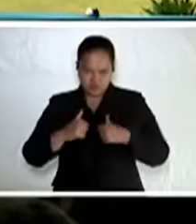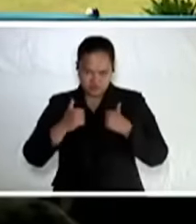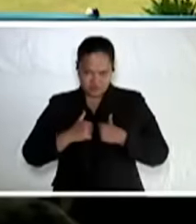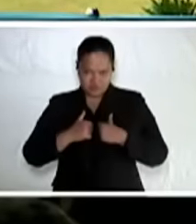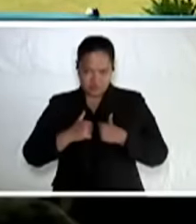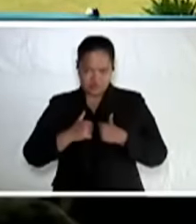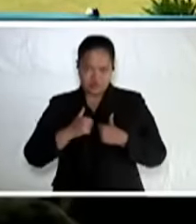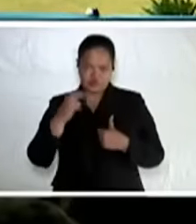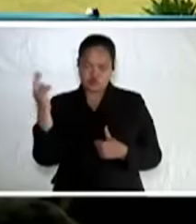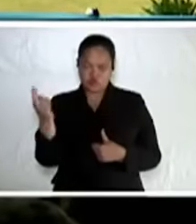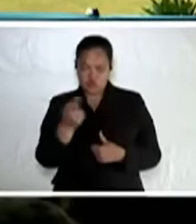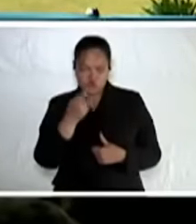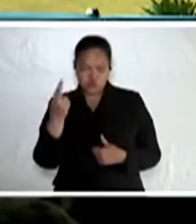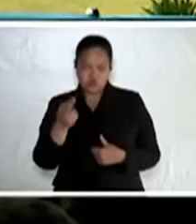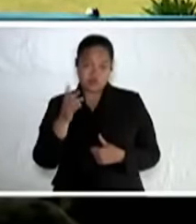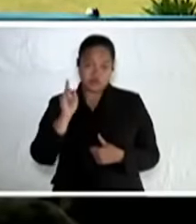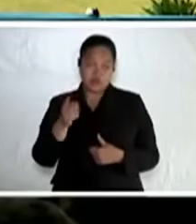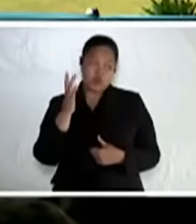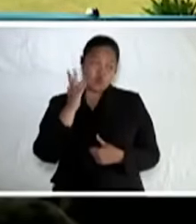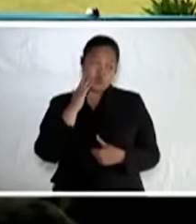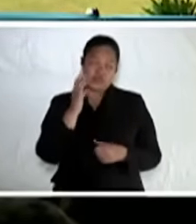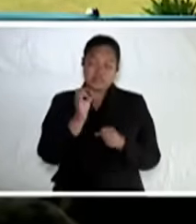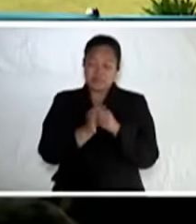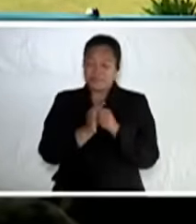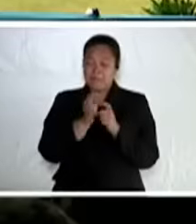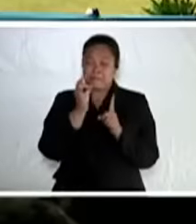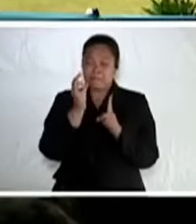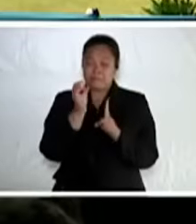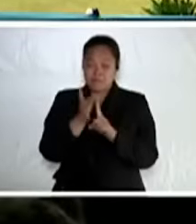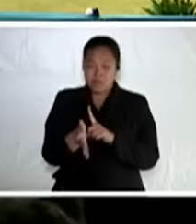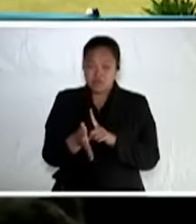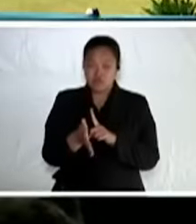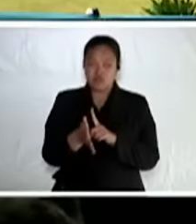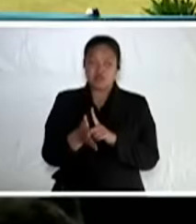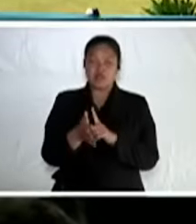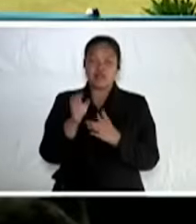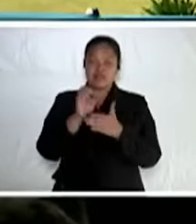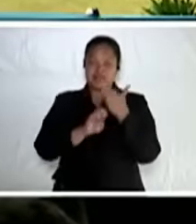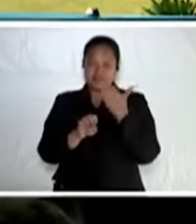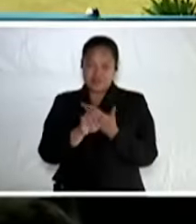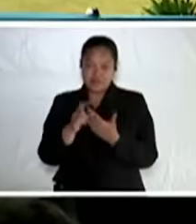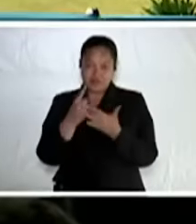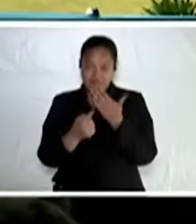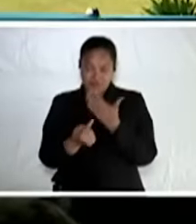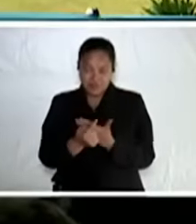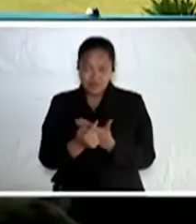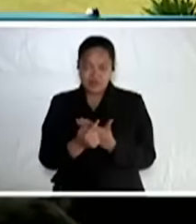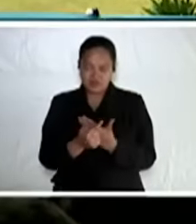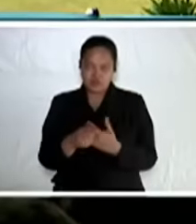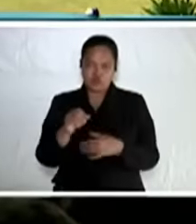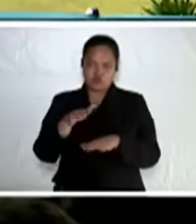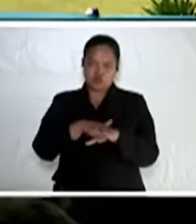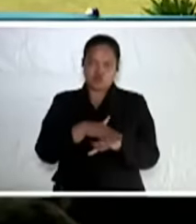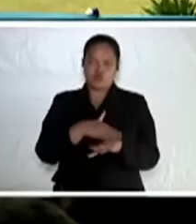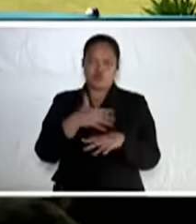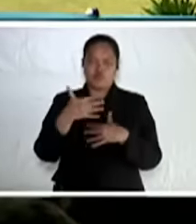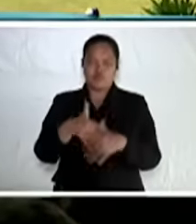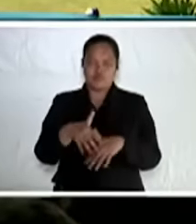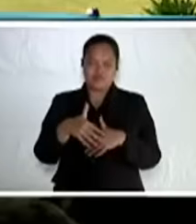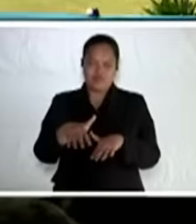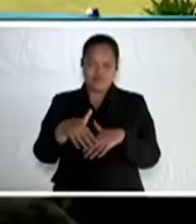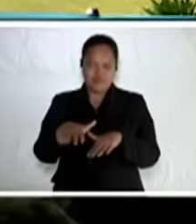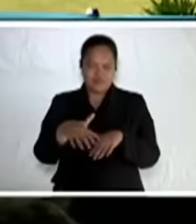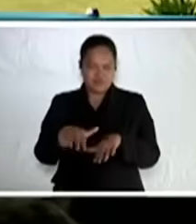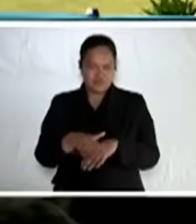ये रूटीन है, ये परेड है, ये ऐसे अवसरों पर ही ऐसे मौक़ों पर ही होता है और साथ ही ये जो 21 तोपों